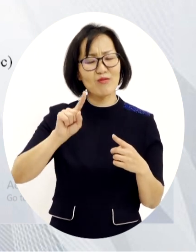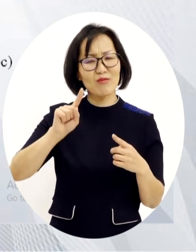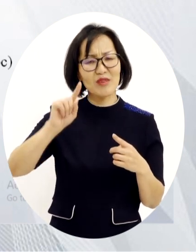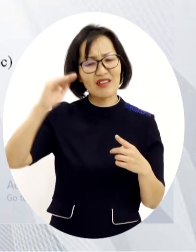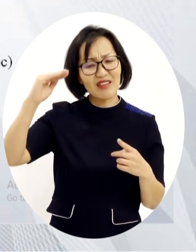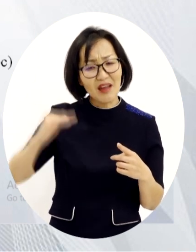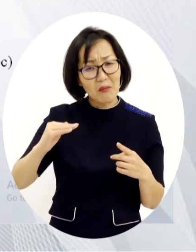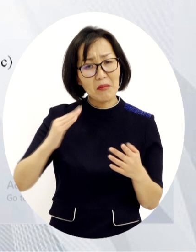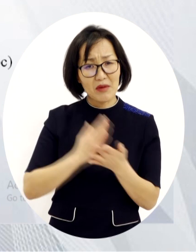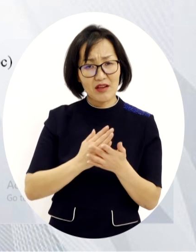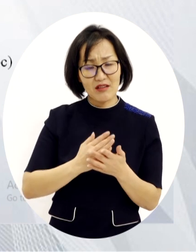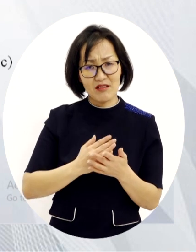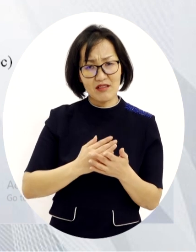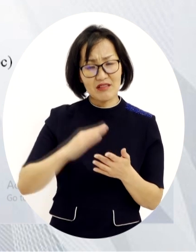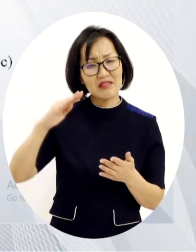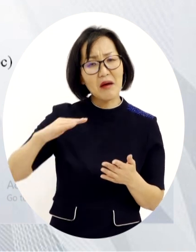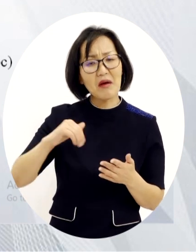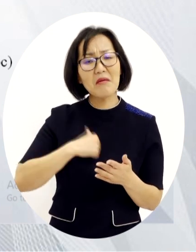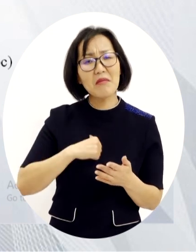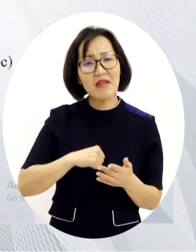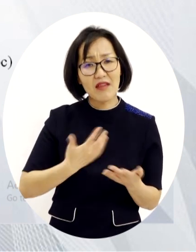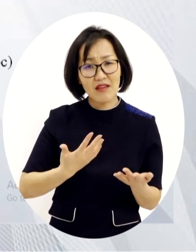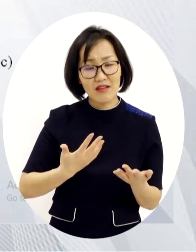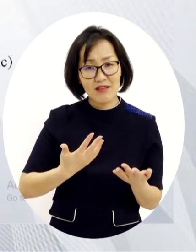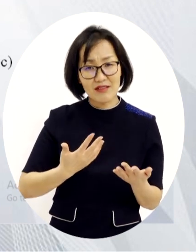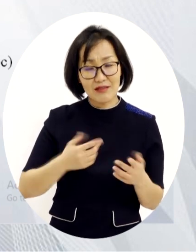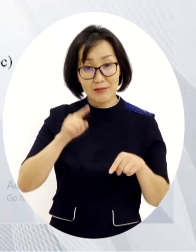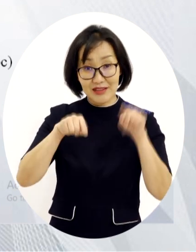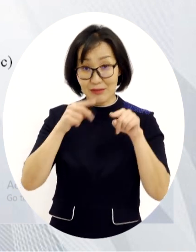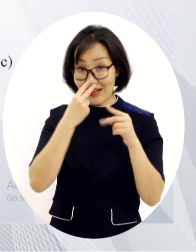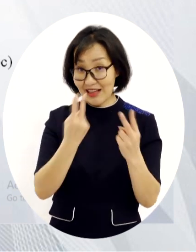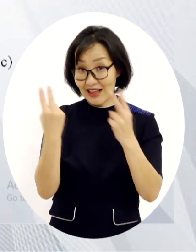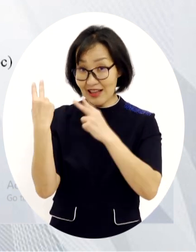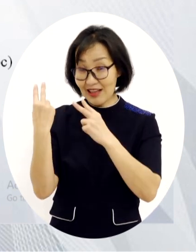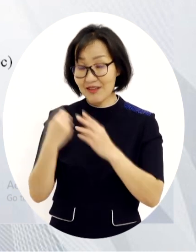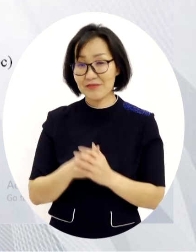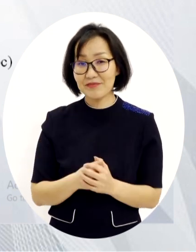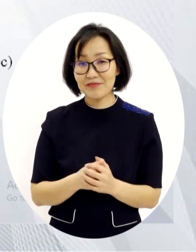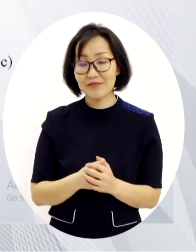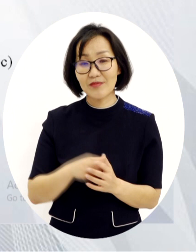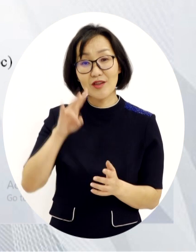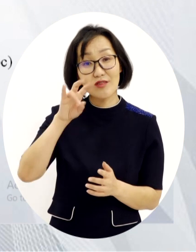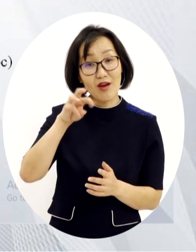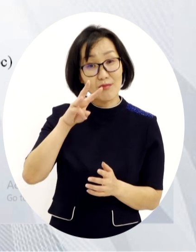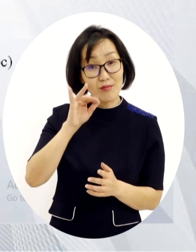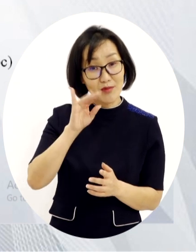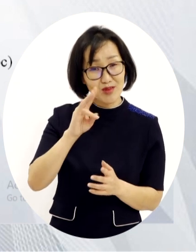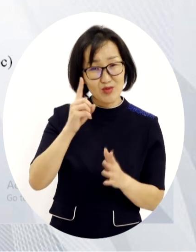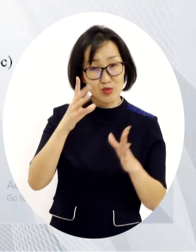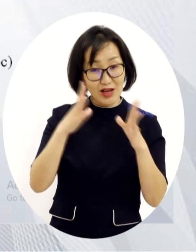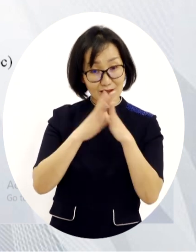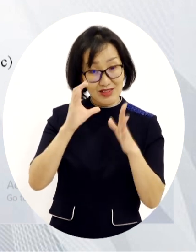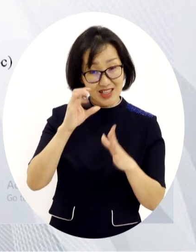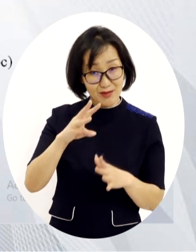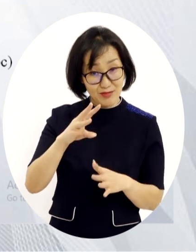намхан байна уу? Хин хамгийн намхан байна уу? Багнан диаграммасаа харъя. Номин